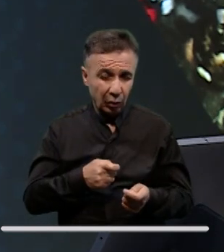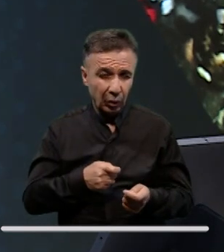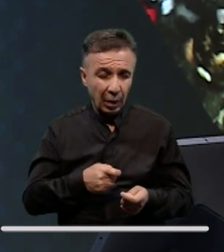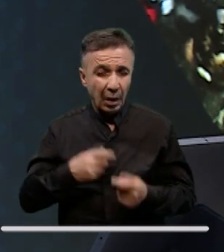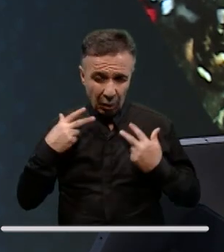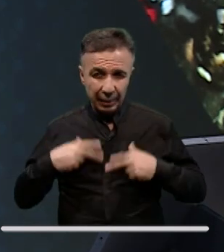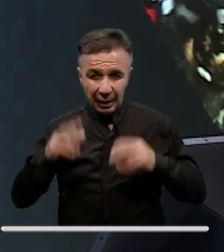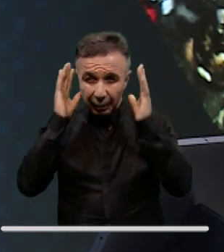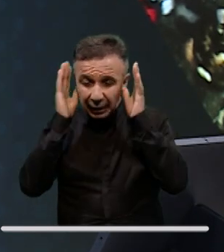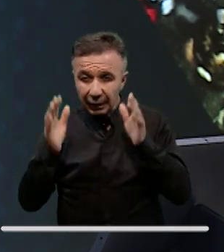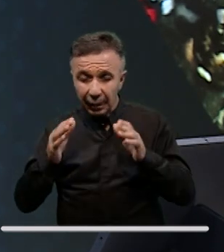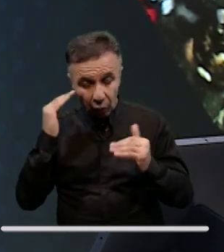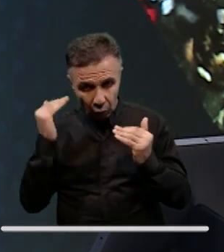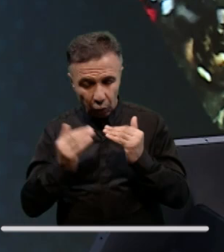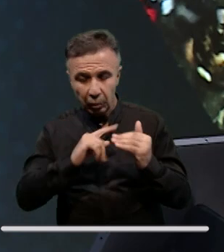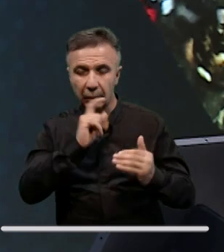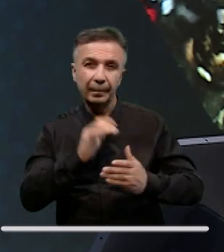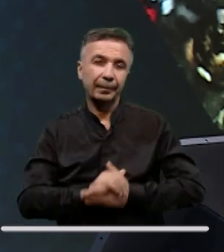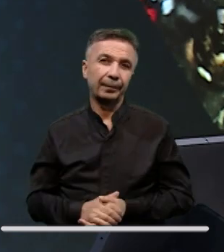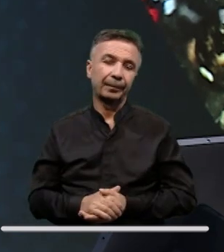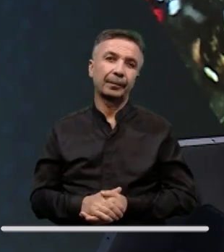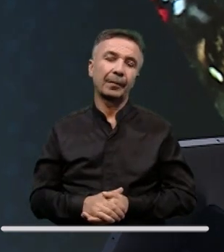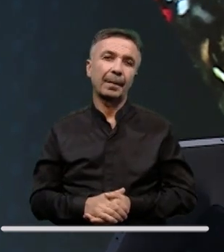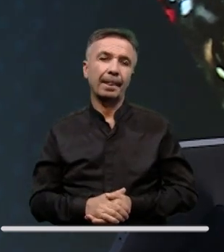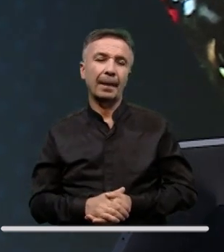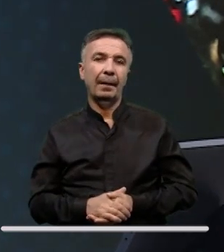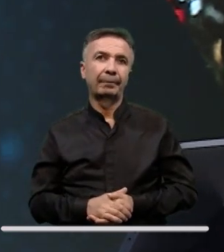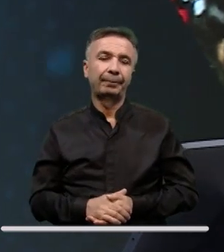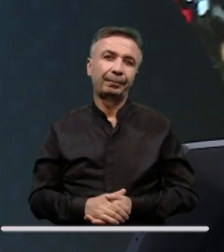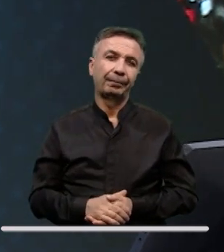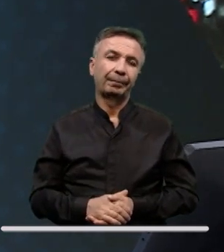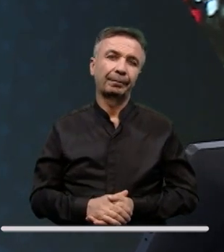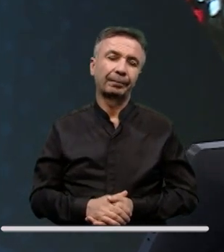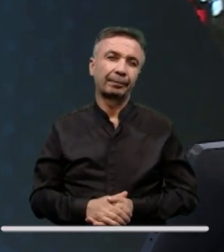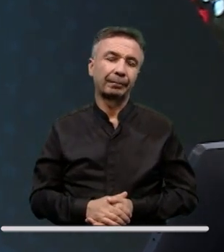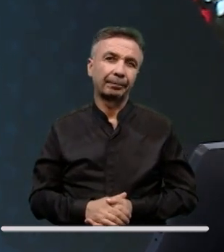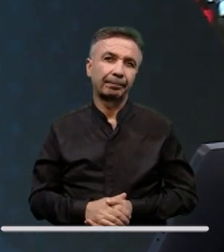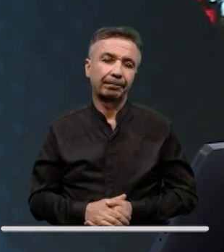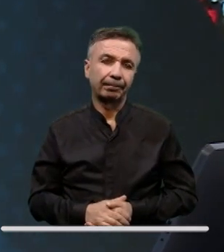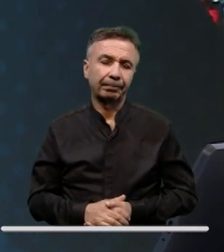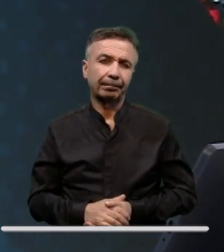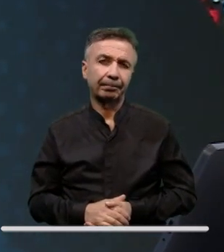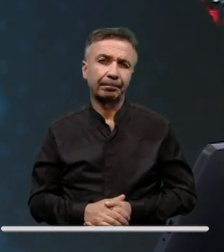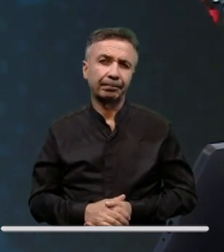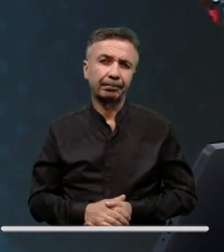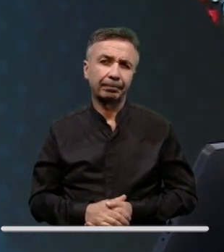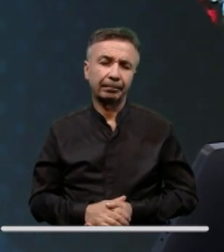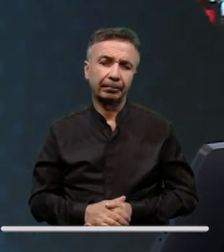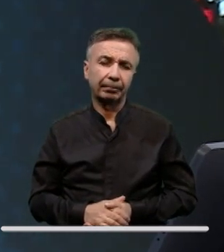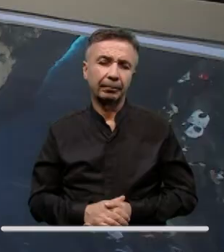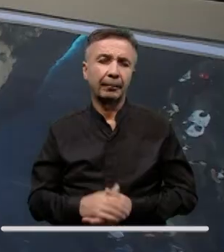kolaylıklar versin Ali Bey Mardin'e Selam ediyoruz Hayırlı akşamlarınız olsun Ne dersiniz hocam Evet Rabbim Eee